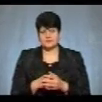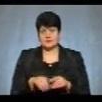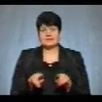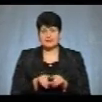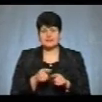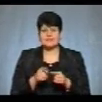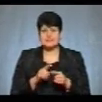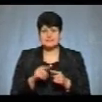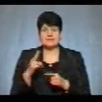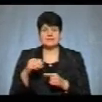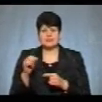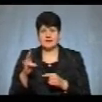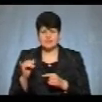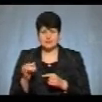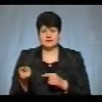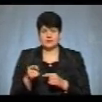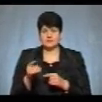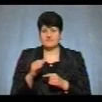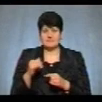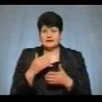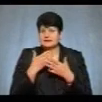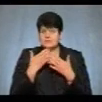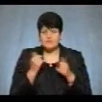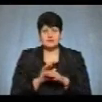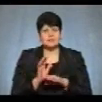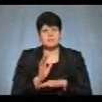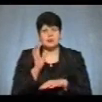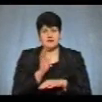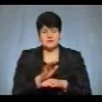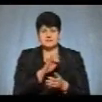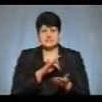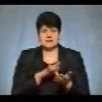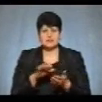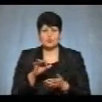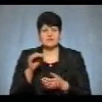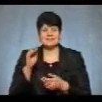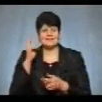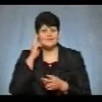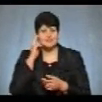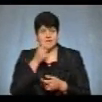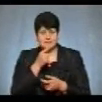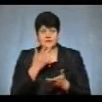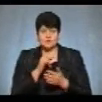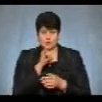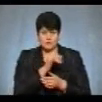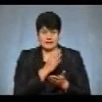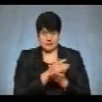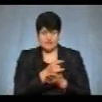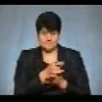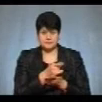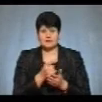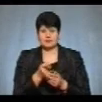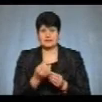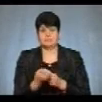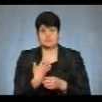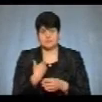такі дані в Тернопільській філії не ведуться, вони переправили її в центральний офіс на Київ. Якщо в них є такі дані і вони нам